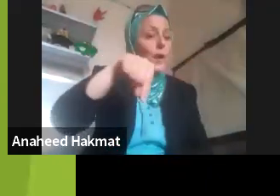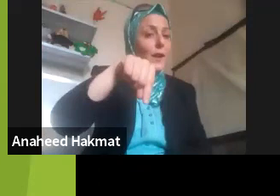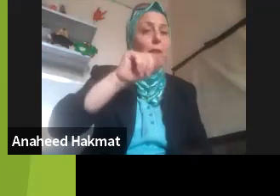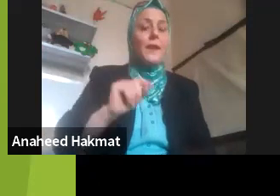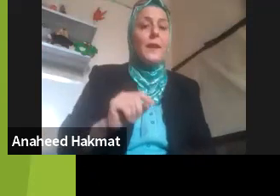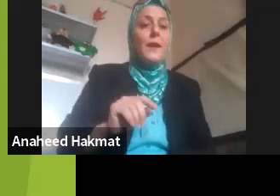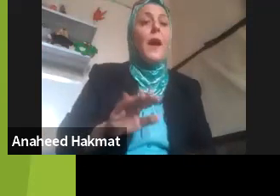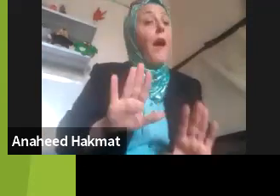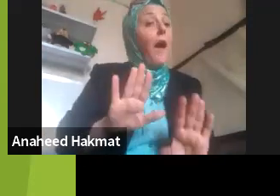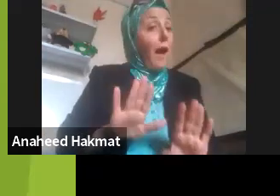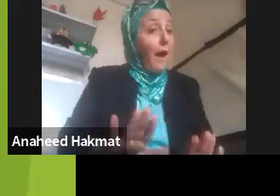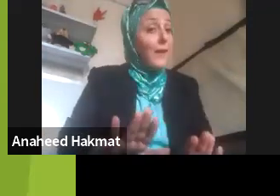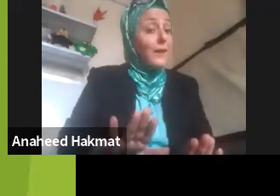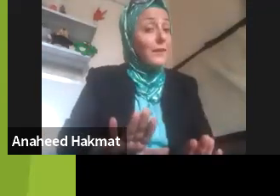هذه